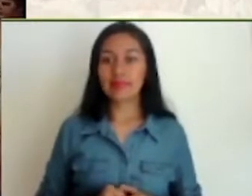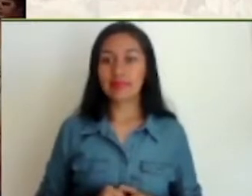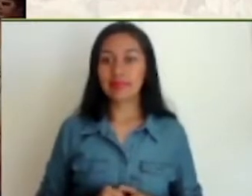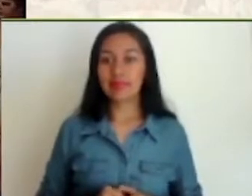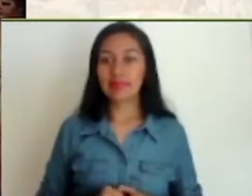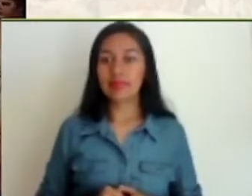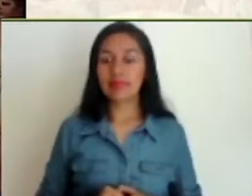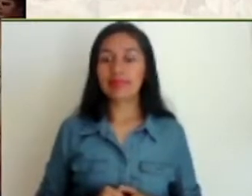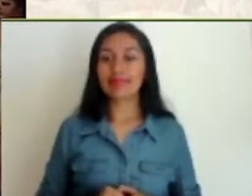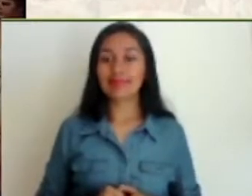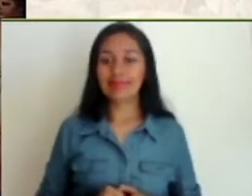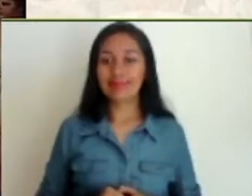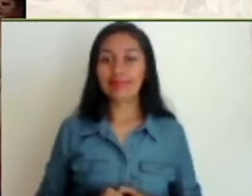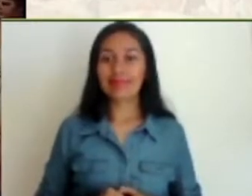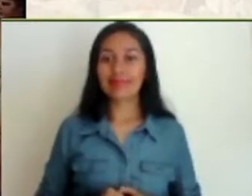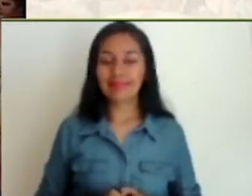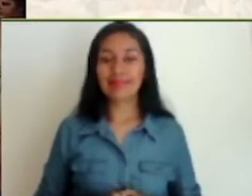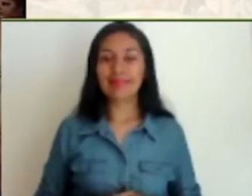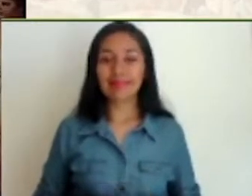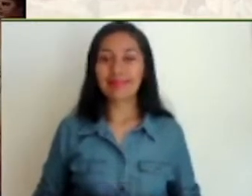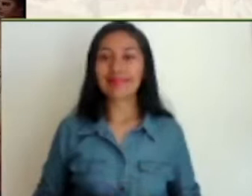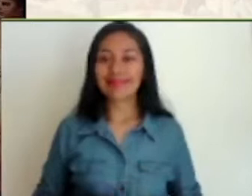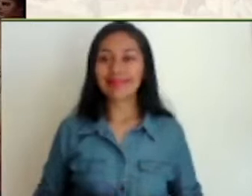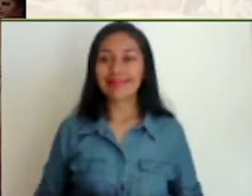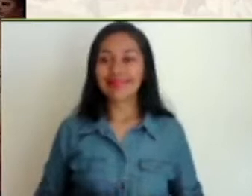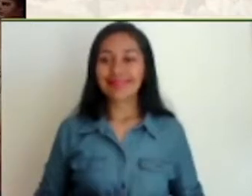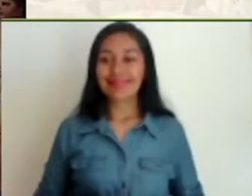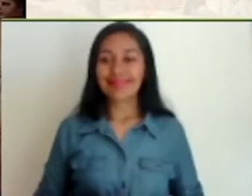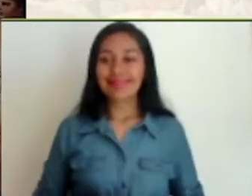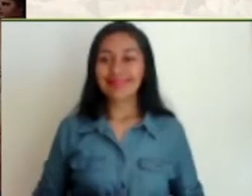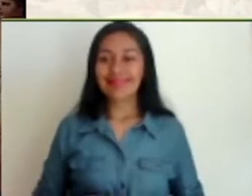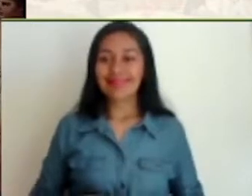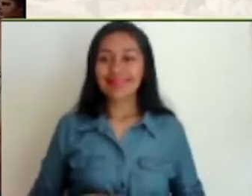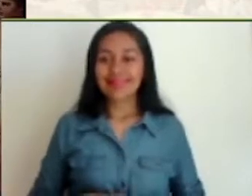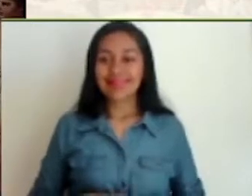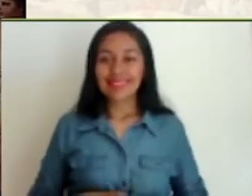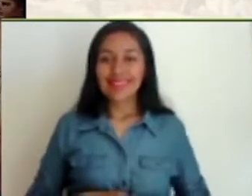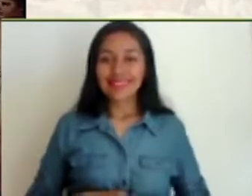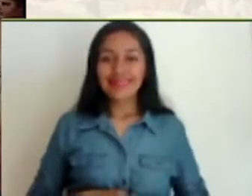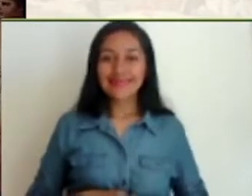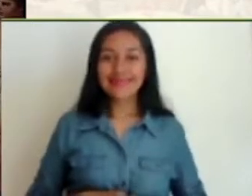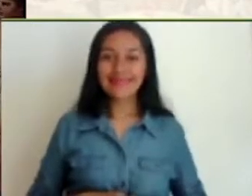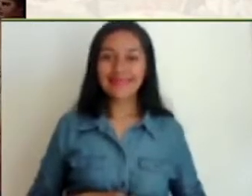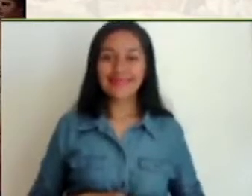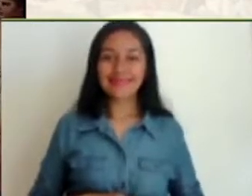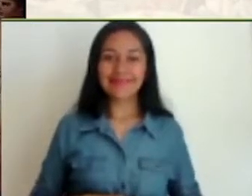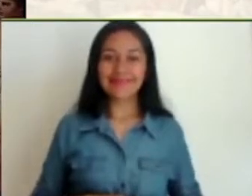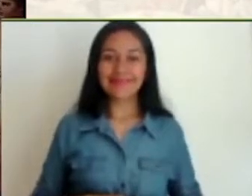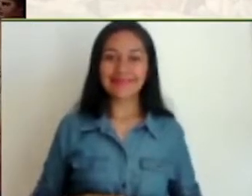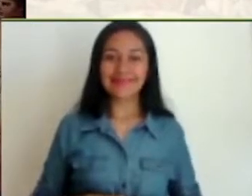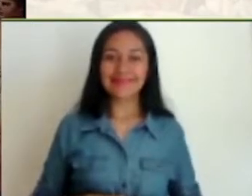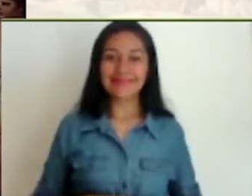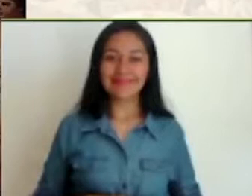contagioso. In questo ultimo caso, secondo la formula abituale, la località veniva dichiarata sana,